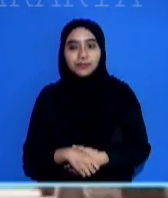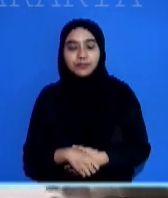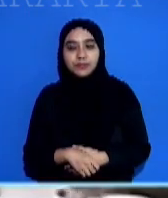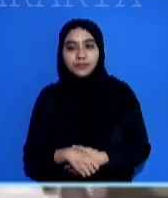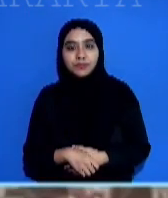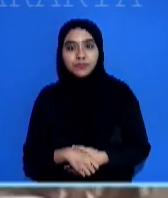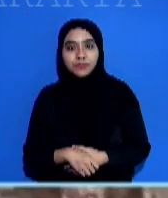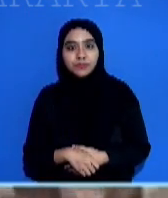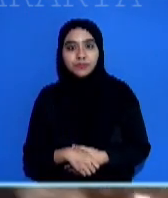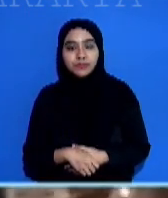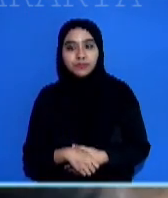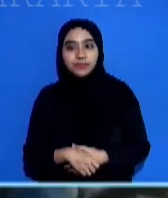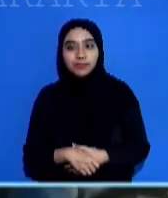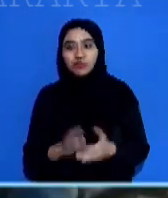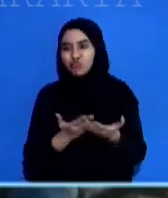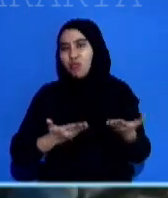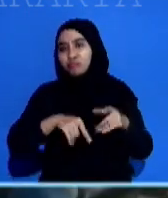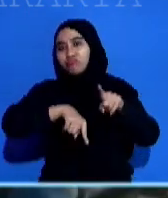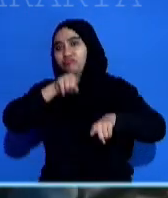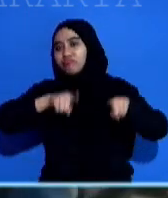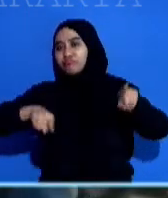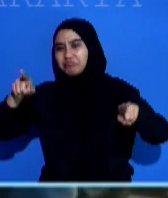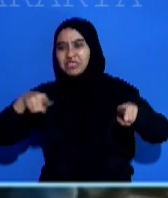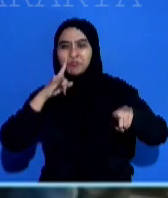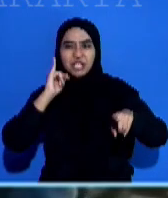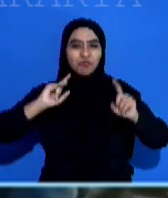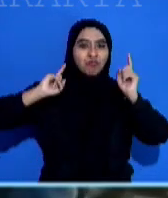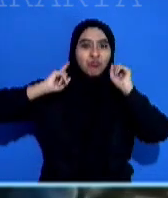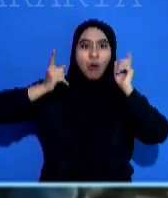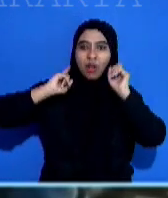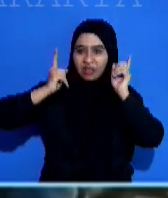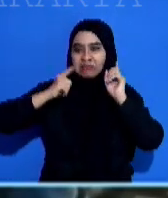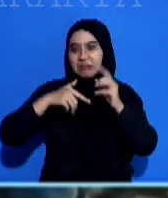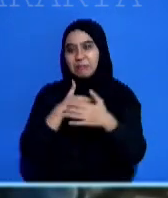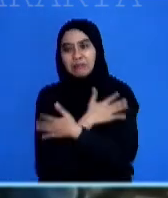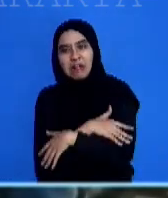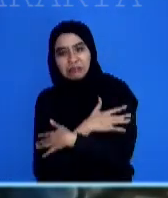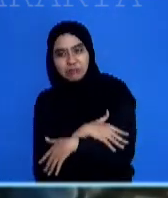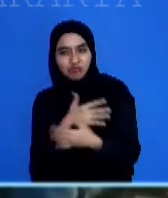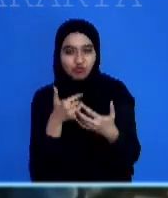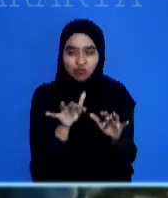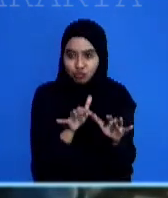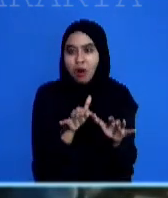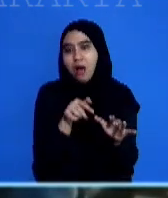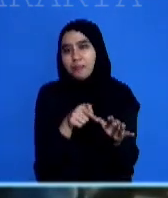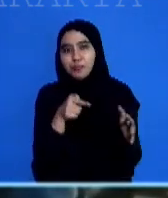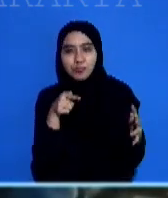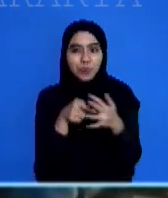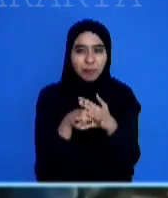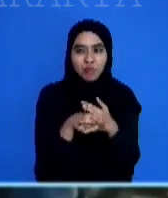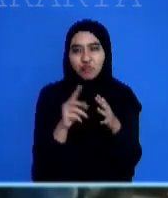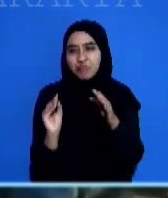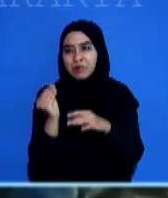demokrasi dinamika politik jelang hari pencoblosan dirasakan semakin menghangat terutama dalam kontestasi pilpres yang menjadi sorotan